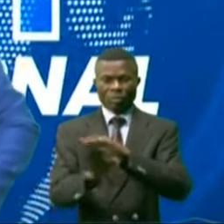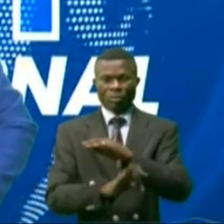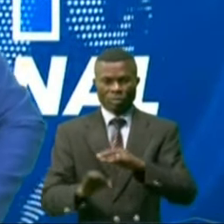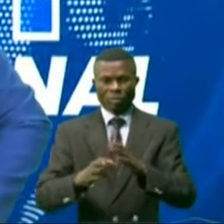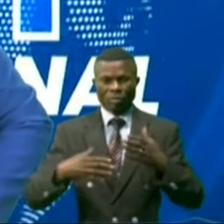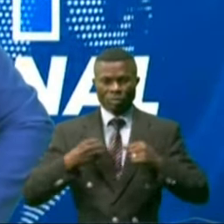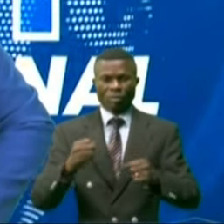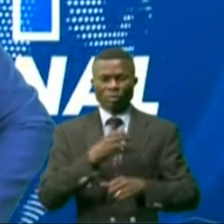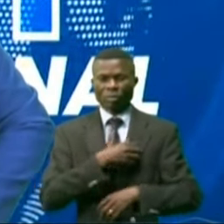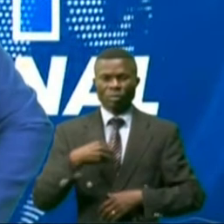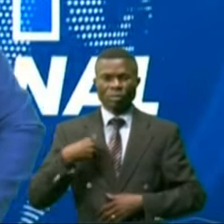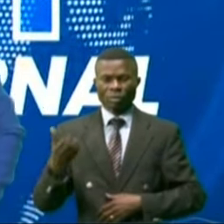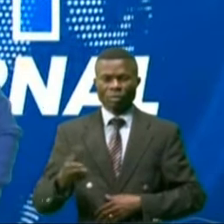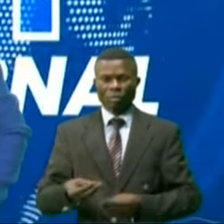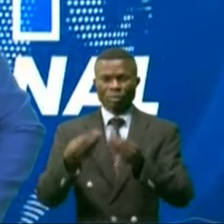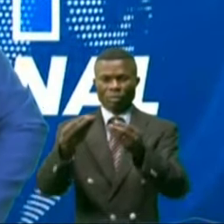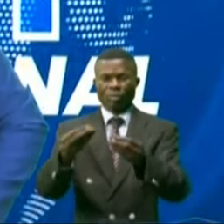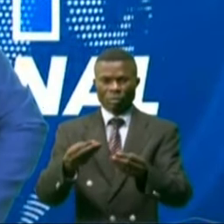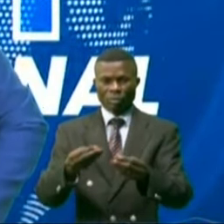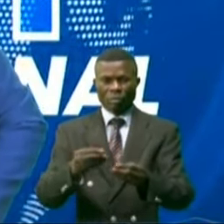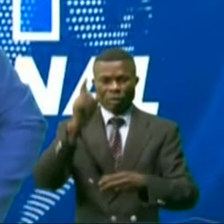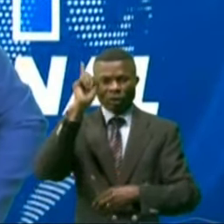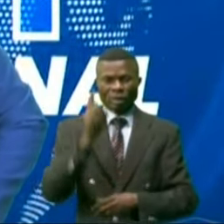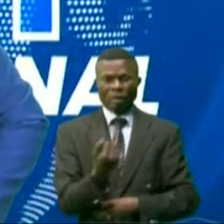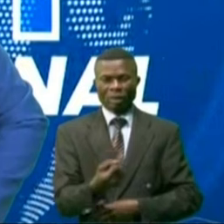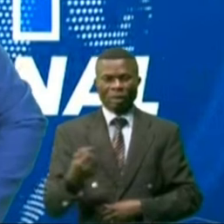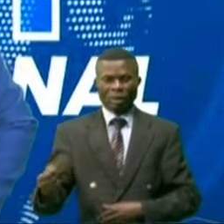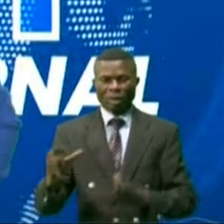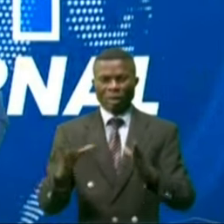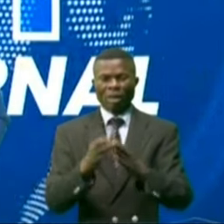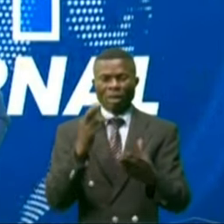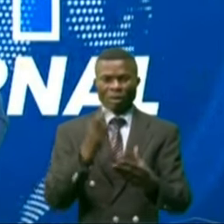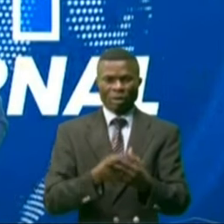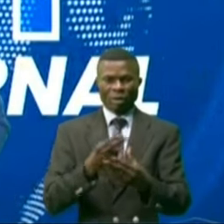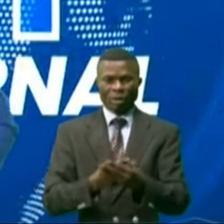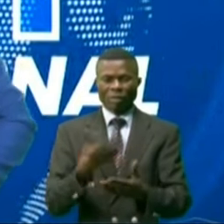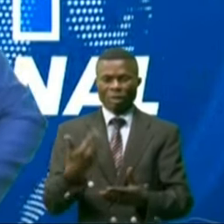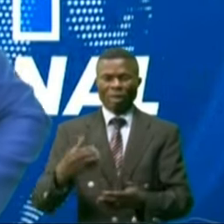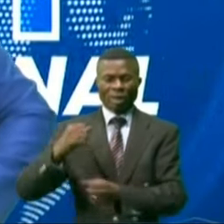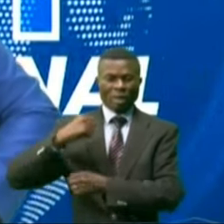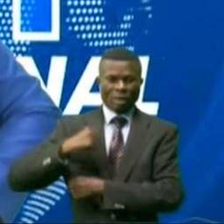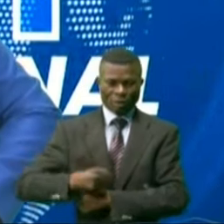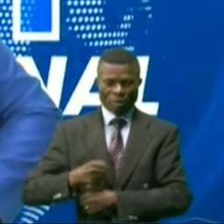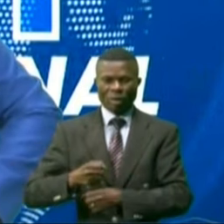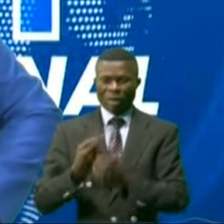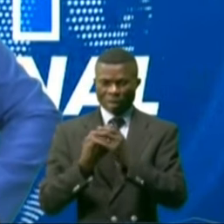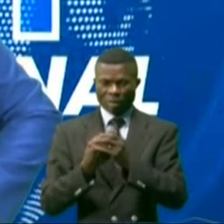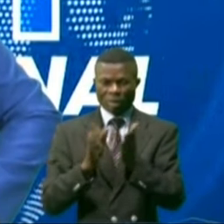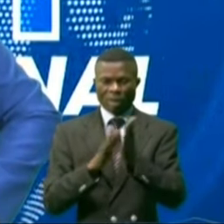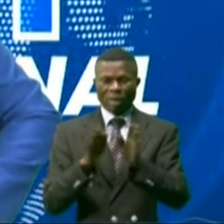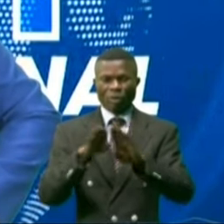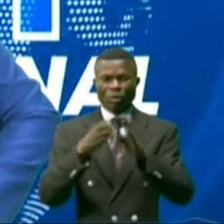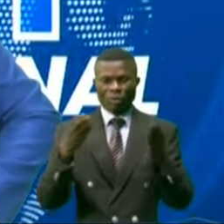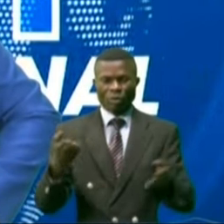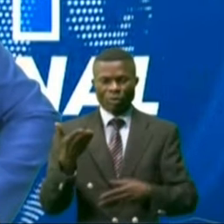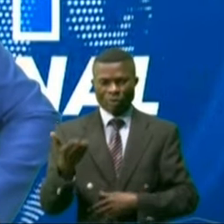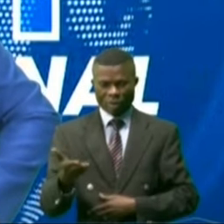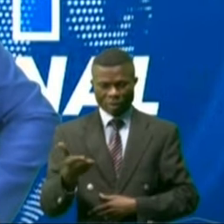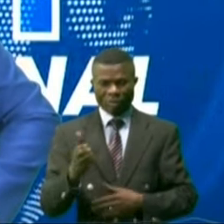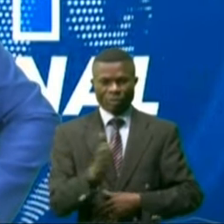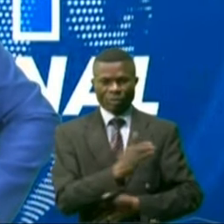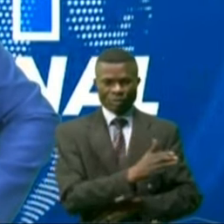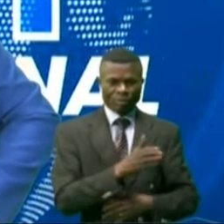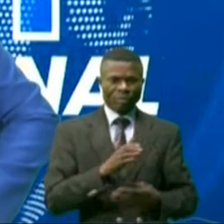Grâce à ma mère qui a doté 100 enfants vivant avec handicap des kits scolaires complets à quelques jours de la rentrée